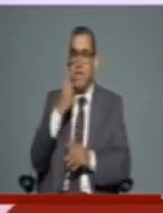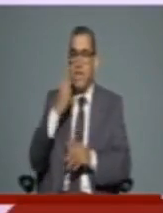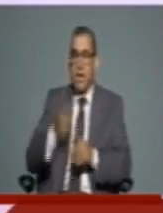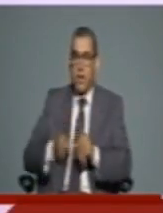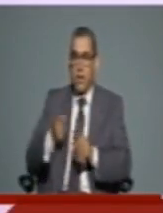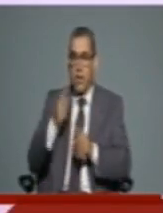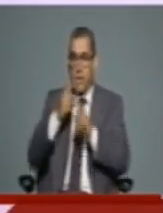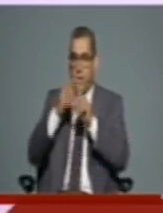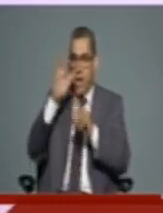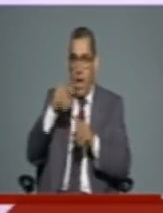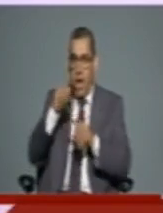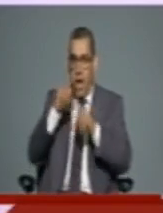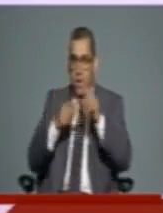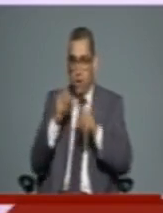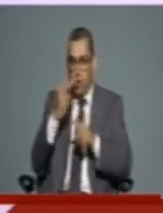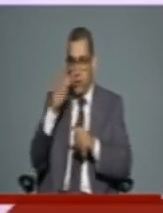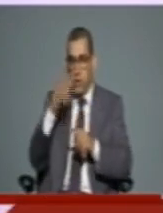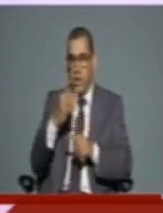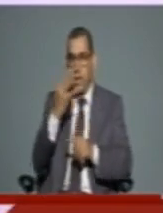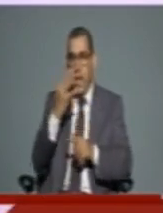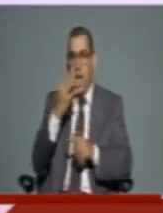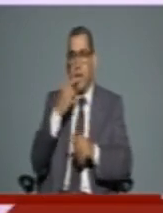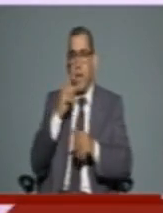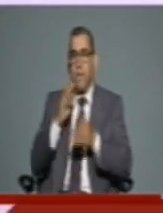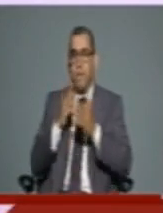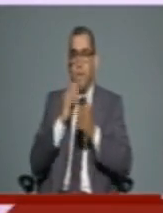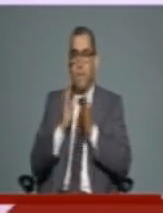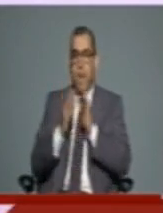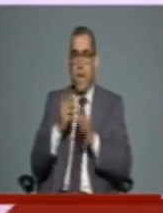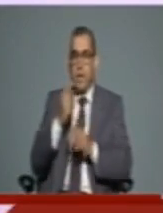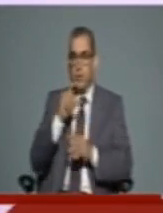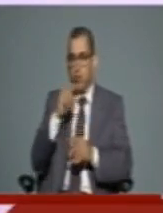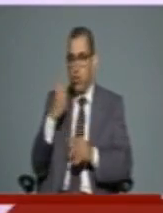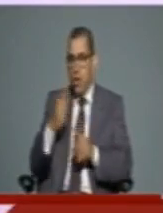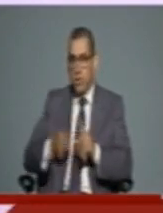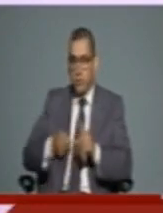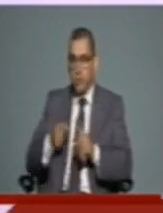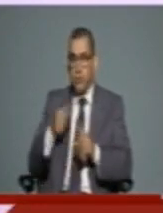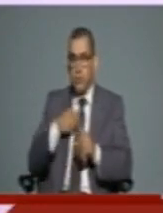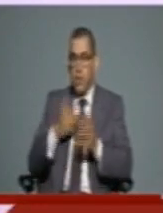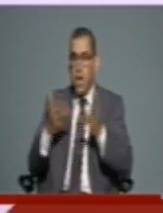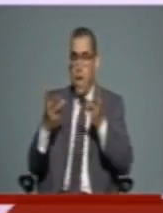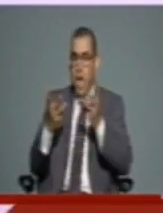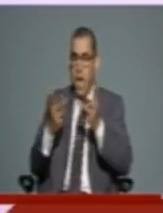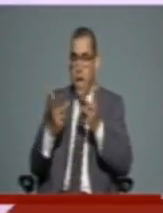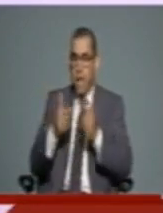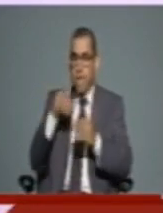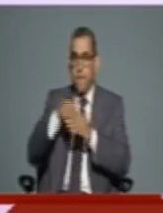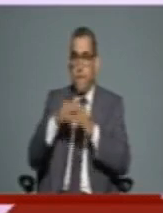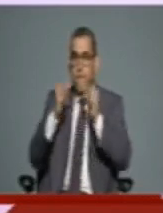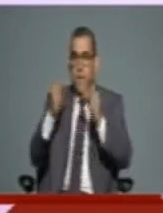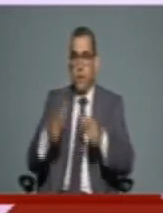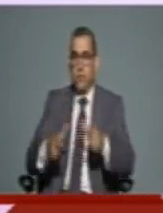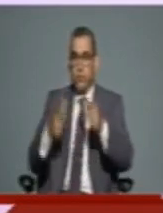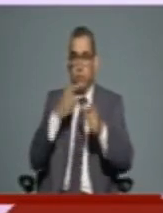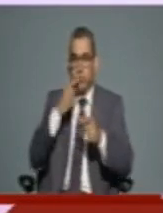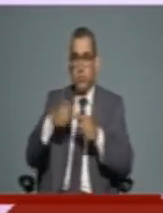بثلاثة مليار في الشهر. لما حسبنا تكلفة هذه المخازن وهتأثر على ايه،